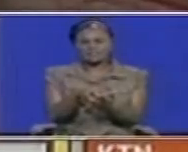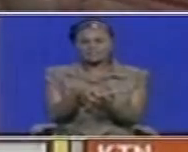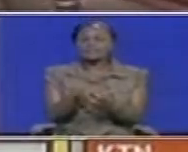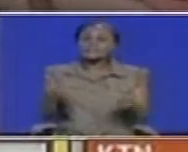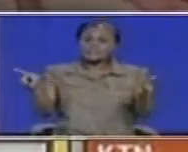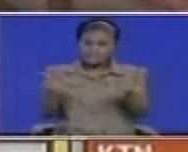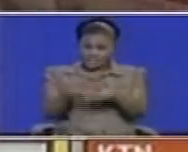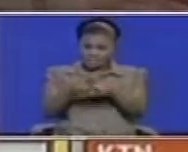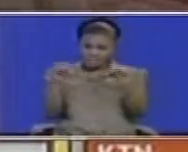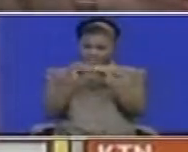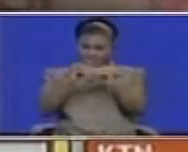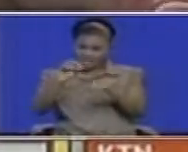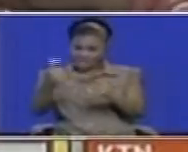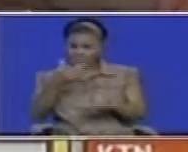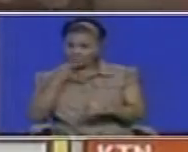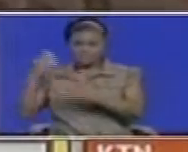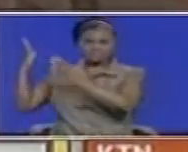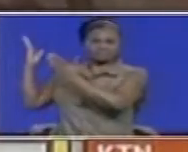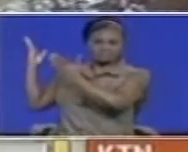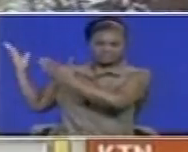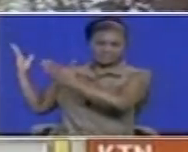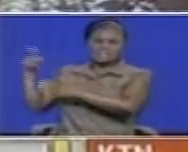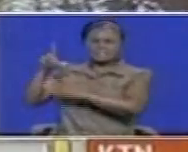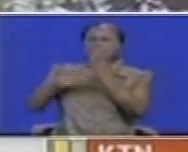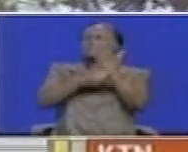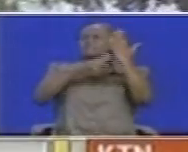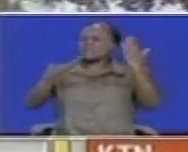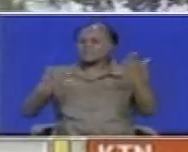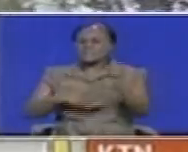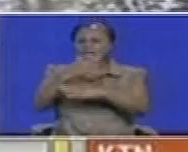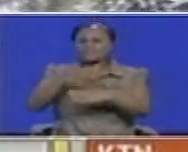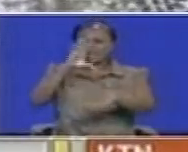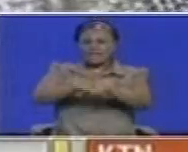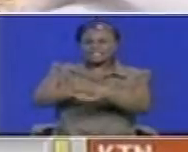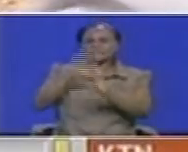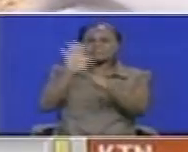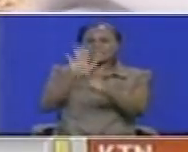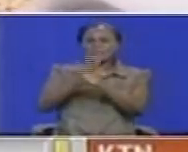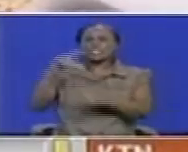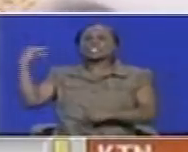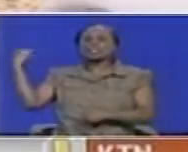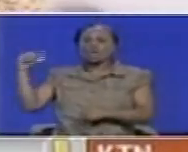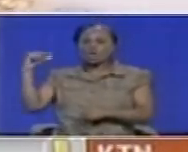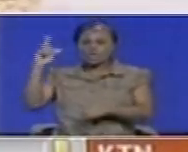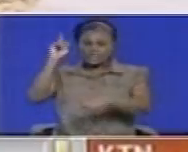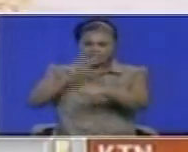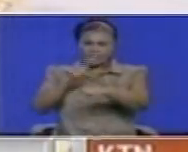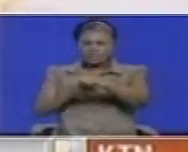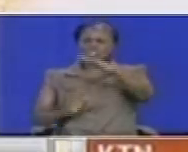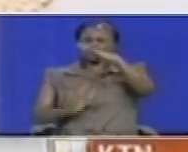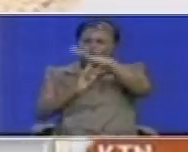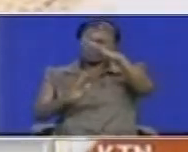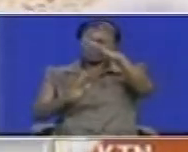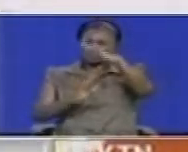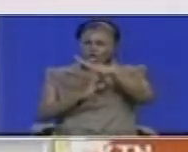Vile vile tunakutana naye Samuel Kiprop, anayetajika baada ya kushinda medali kadhaa za dhahabu. Alipofika kwenye kilele cha uwezo